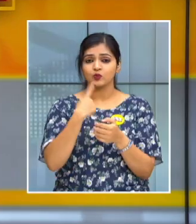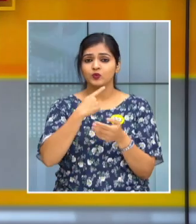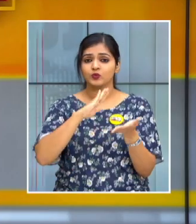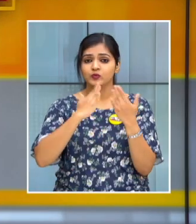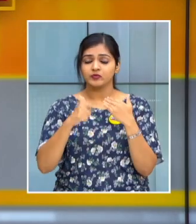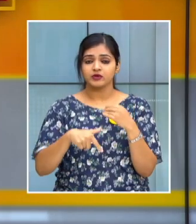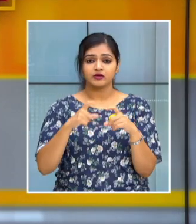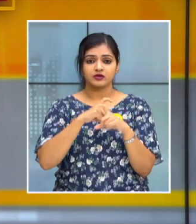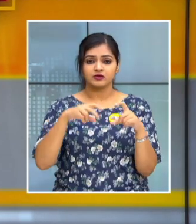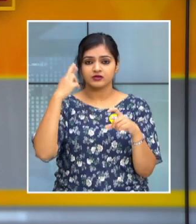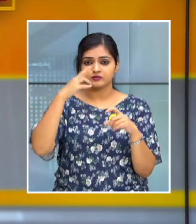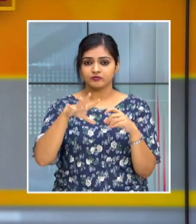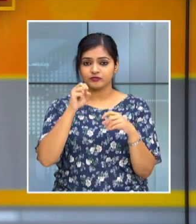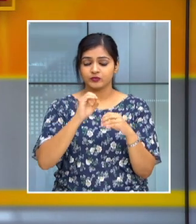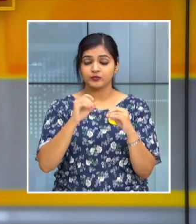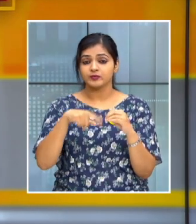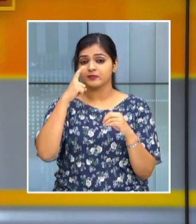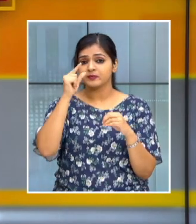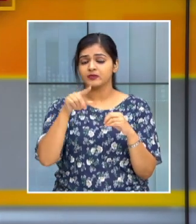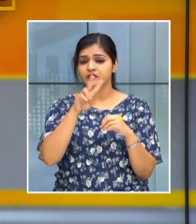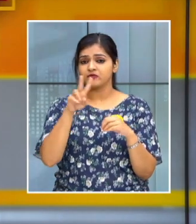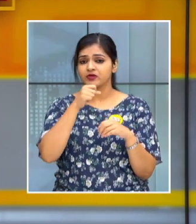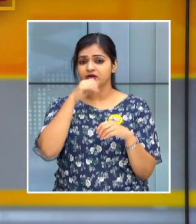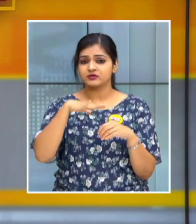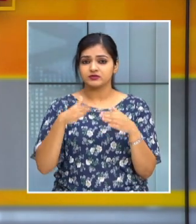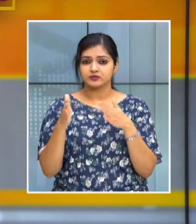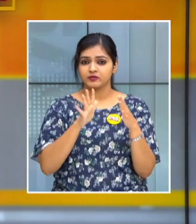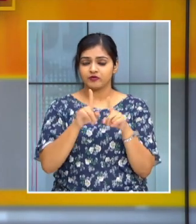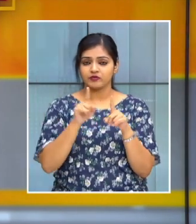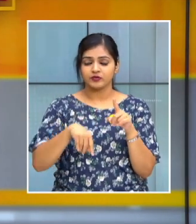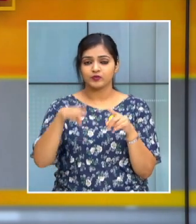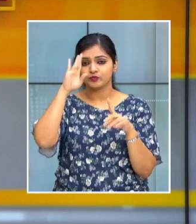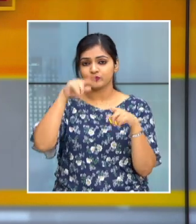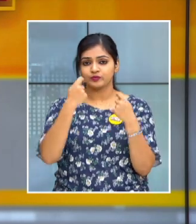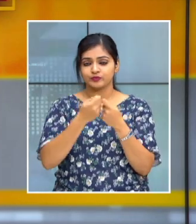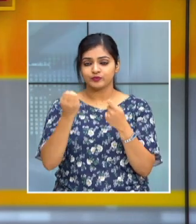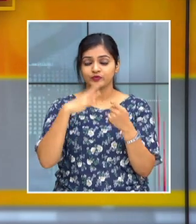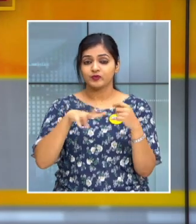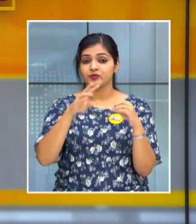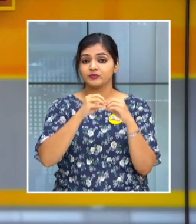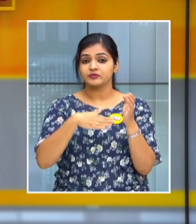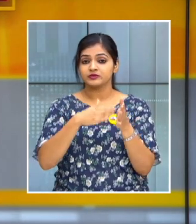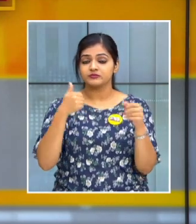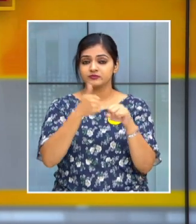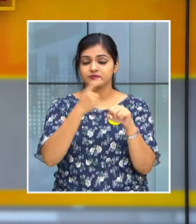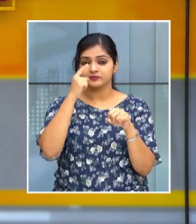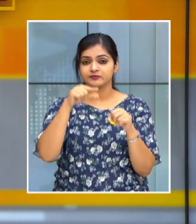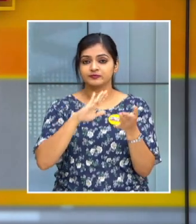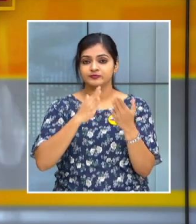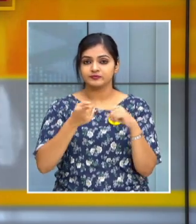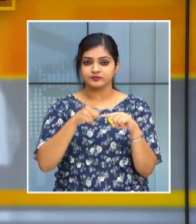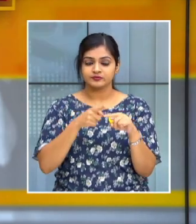എന്ന കാര്യത്തിൽ വ്യക്തത ഉണ്ടായിട്ടില്ല. പെൺകുട്ടിക്ക് 22 വയസ്സ് പ്രായം തോന്നിക്കുമെന്നതാണ്. പള്ളിക്കരയിലാണ് വന്ദേ ഭാരത് ട്രെയിൻ തട്ടി യുവതി മരിച്ച സംഭവം